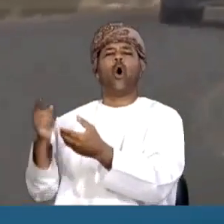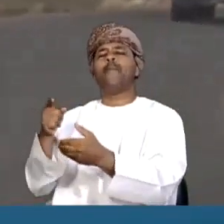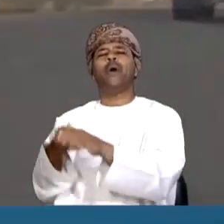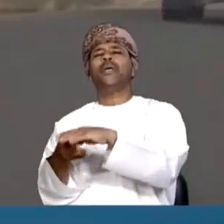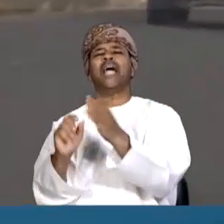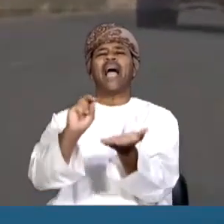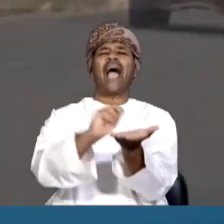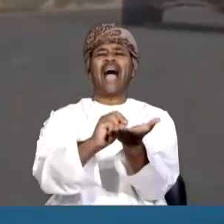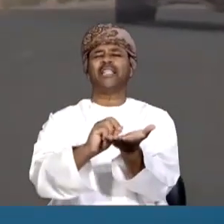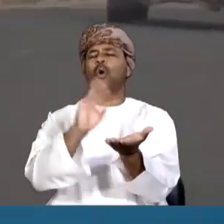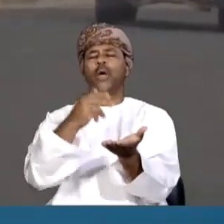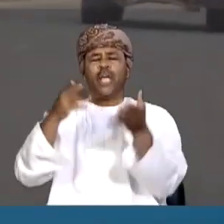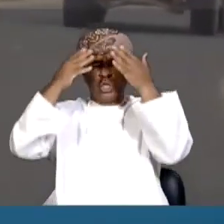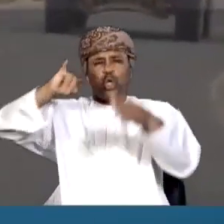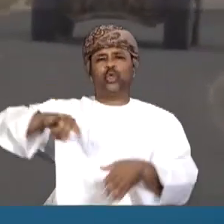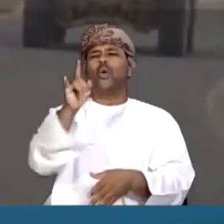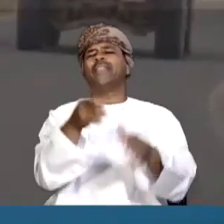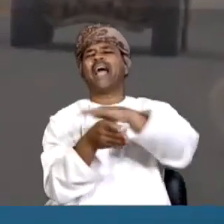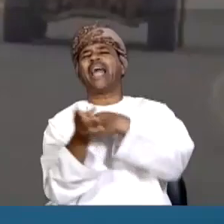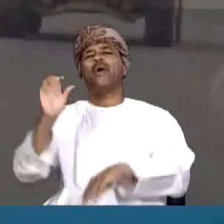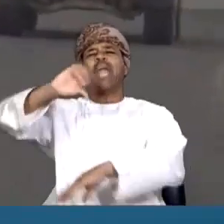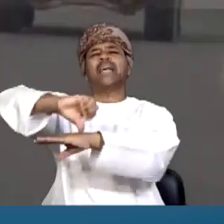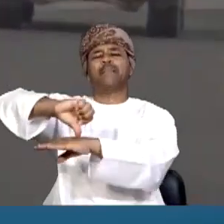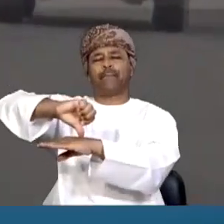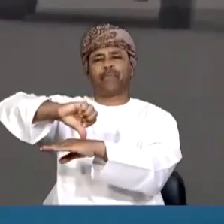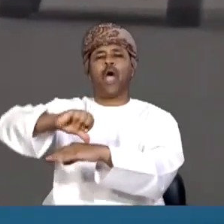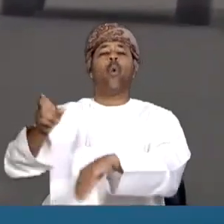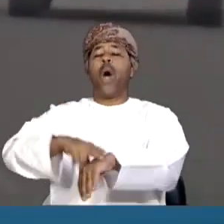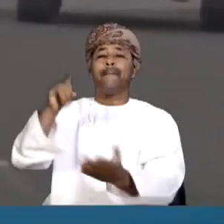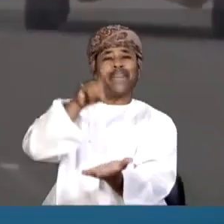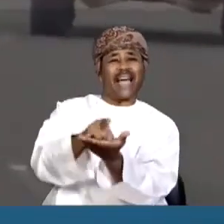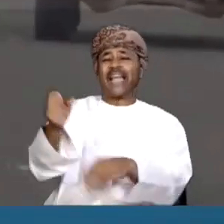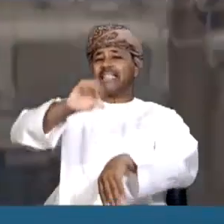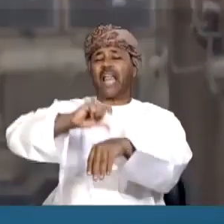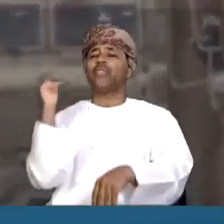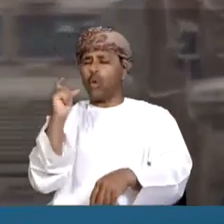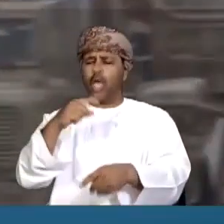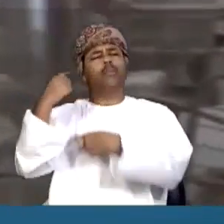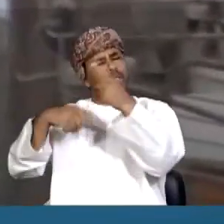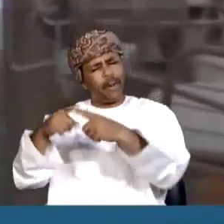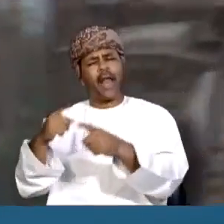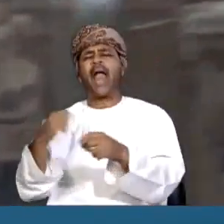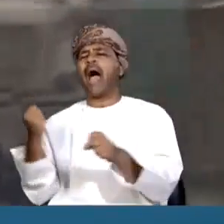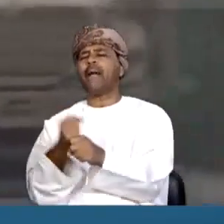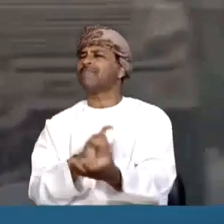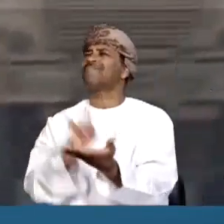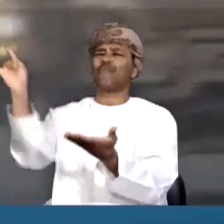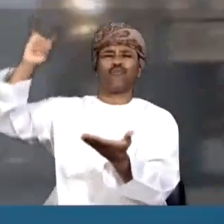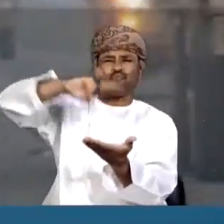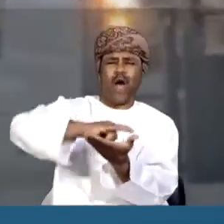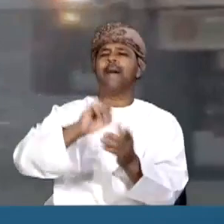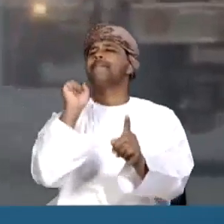بقاعدة الديلم الجوية بصنعاء، مضيفا أن مطار صنعاء الدولي ما زال مستمرا بالعمل أمام حركة الطائرات